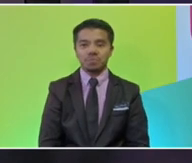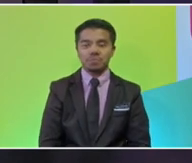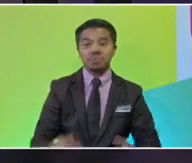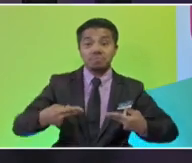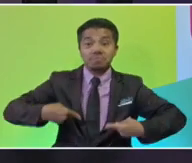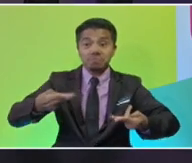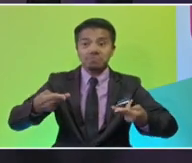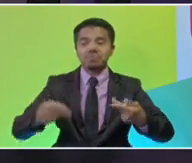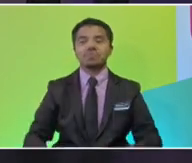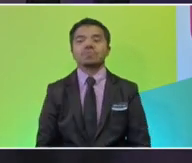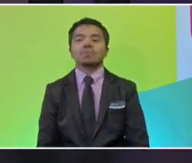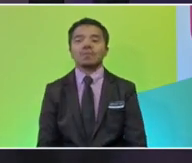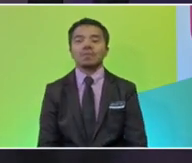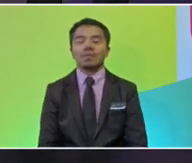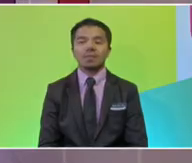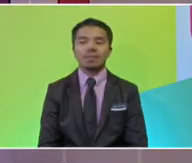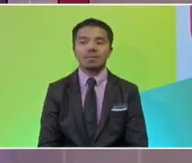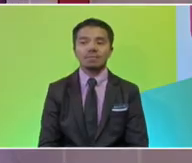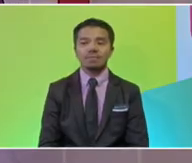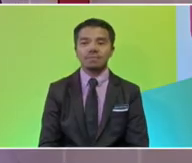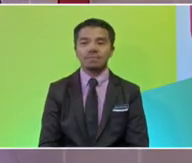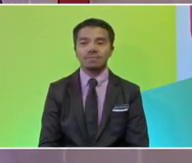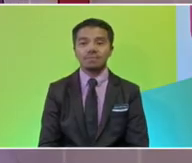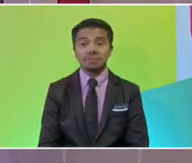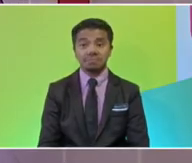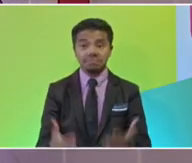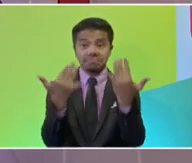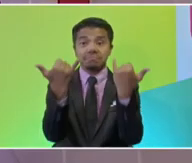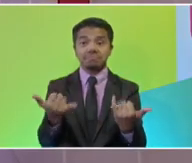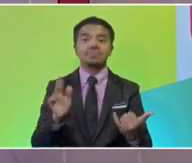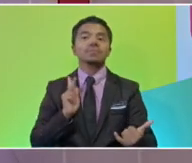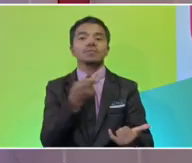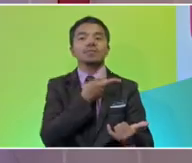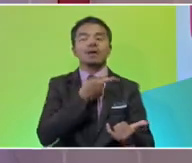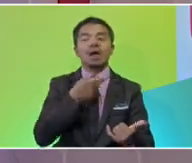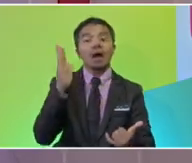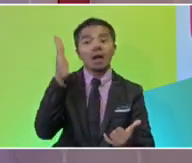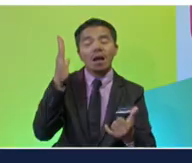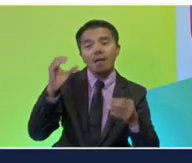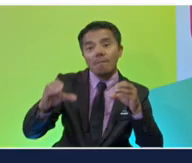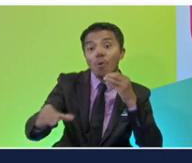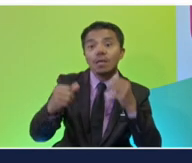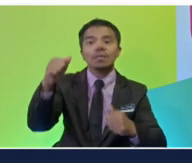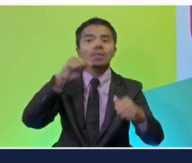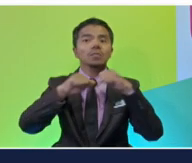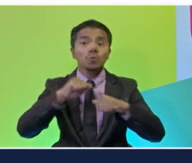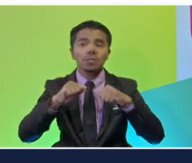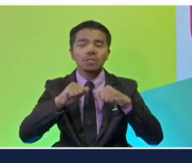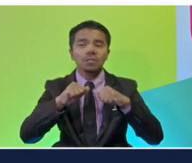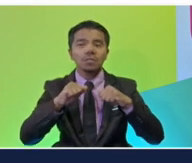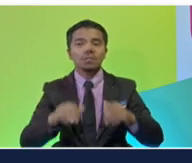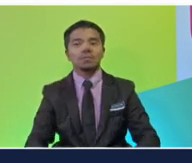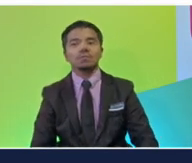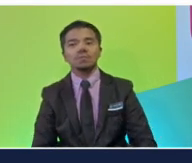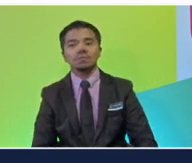seterusnya kita akan menjalankan aktivitas Oke terang dan gelap melihat upaya-melihat dalam